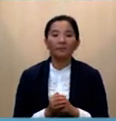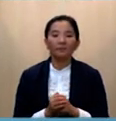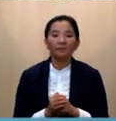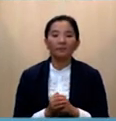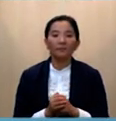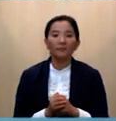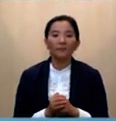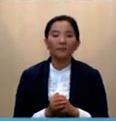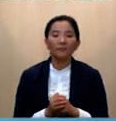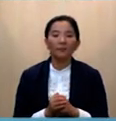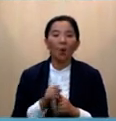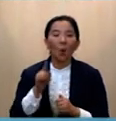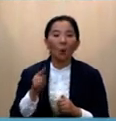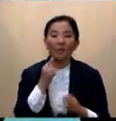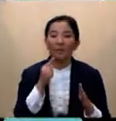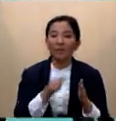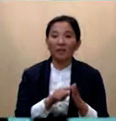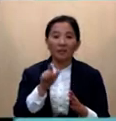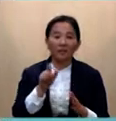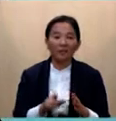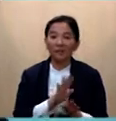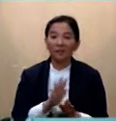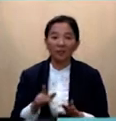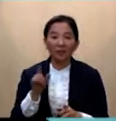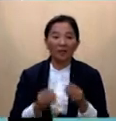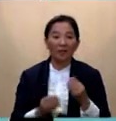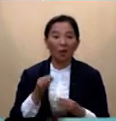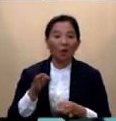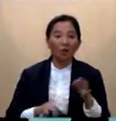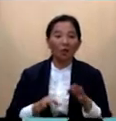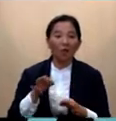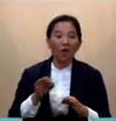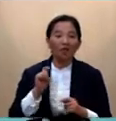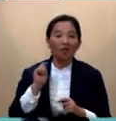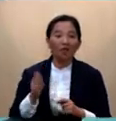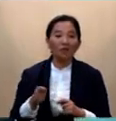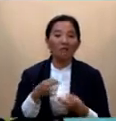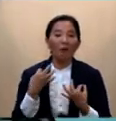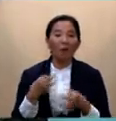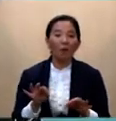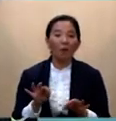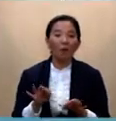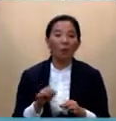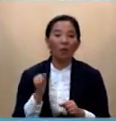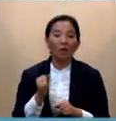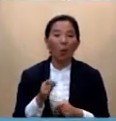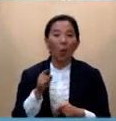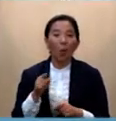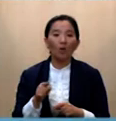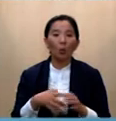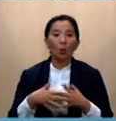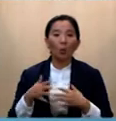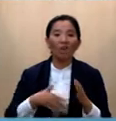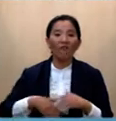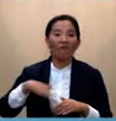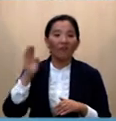Ой, он куда? Но он не коснулся игрока. Судья назначает свободный удар. Он поднимает руку